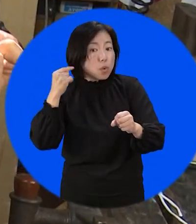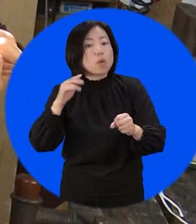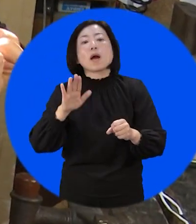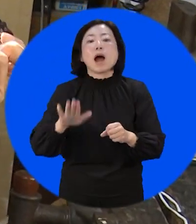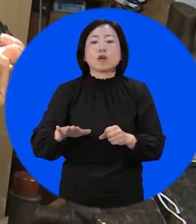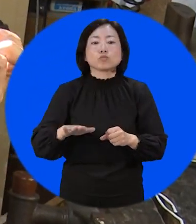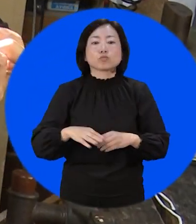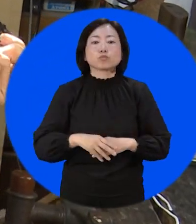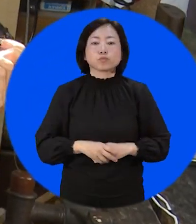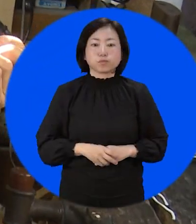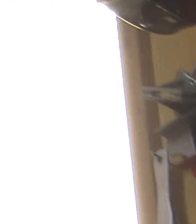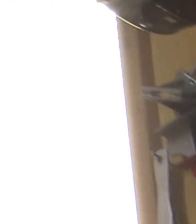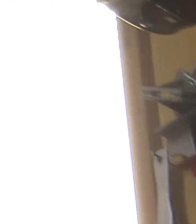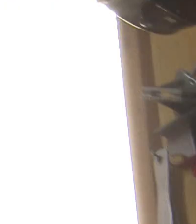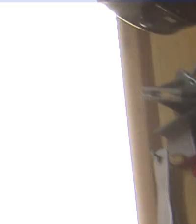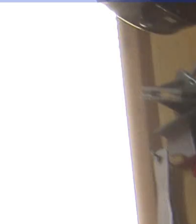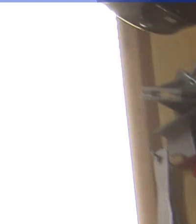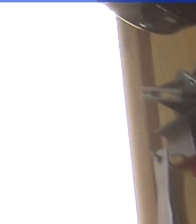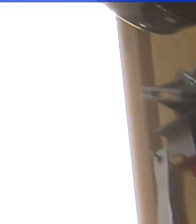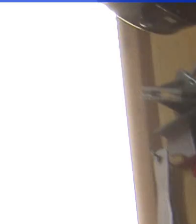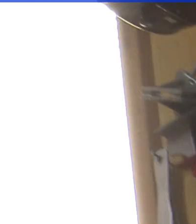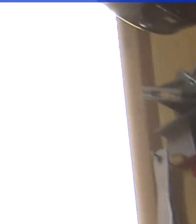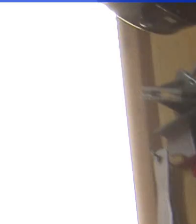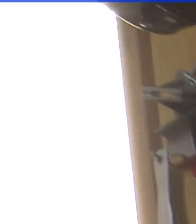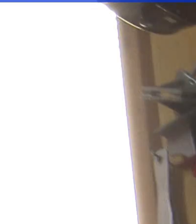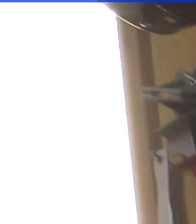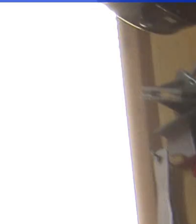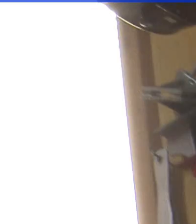音があります。